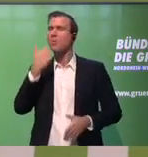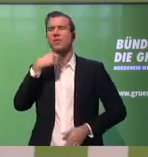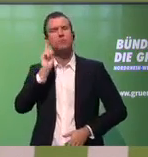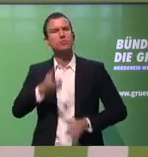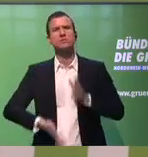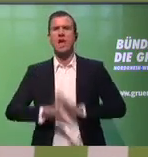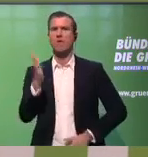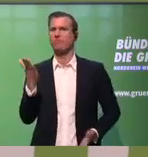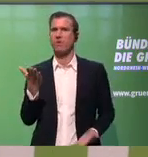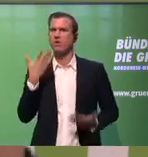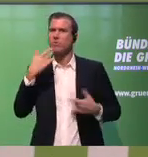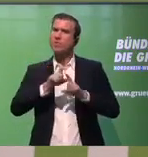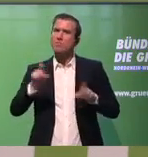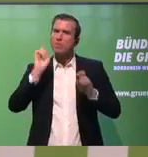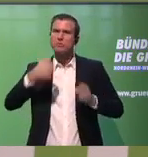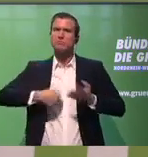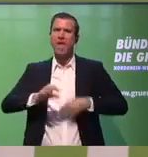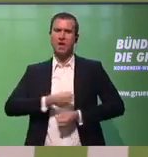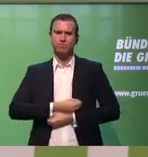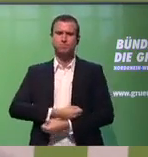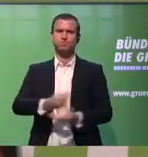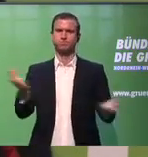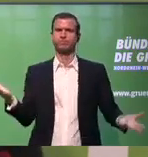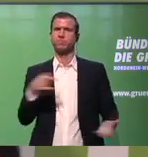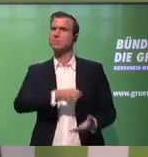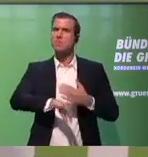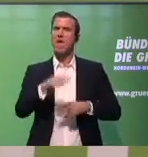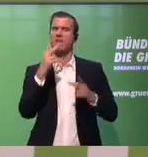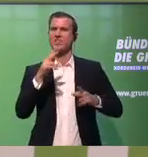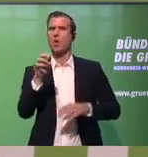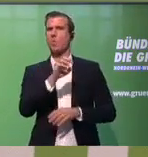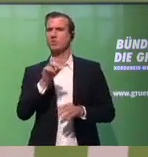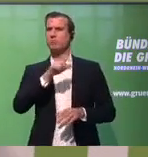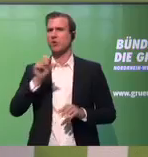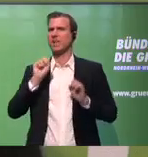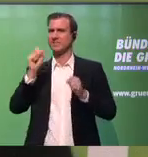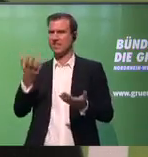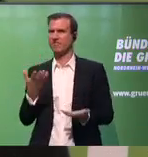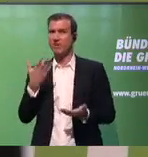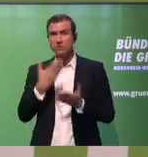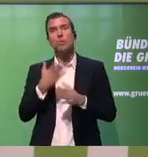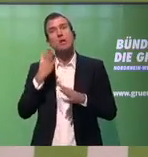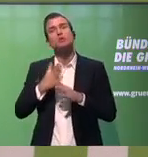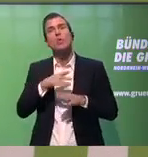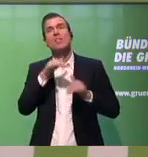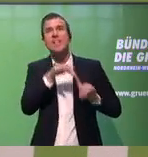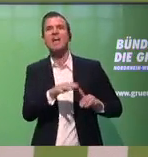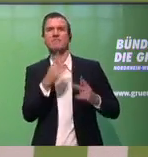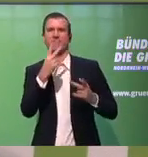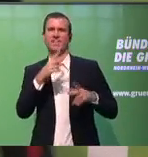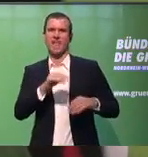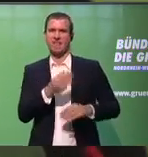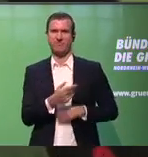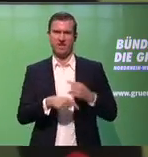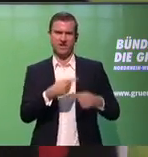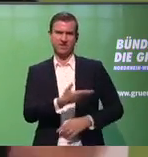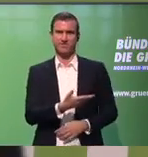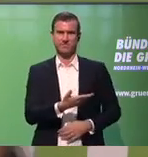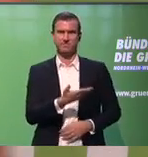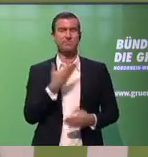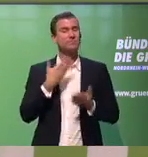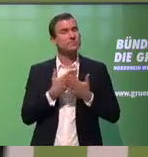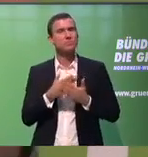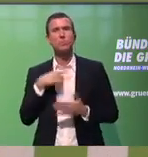glaube ich, weitergehen mit den Themen. Wir müssen das weiterentwickeln, das Instrument. Aber das ist schon mal ein ganz wichtiger Anfang. Und deswegen brauchen wir eben auch,